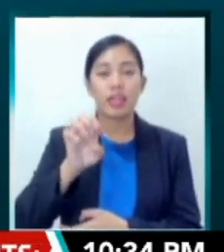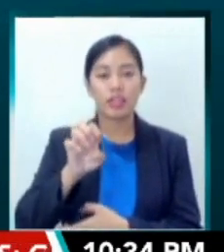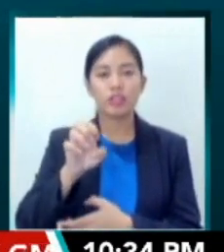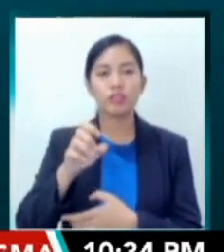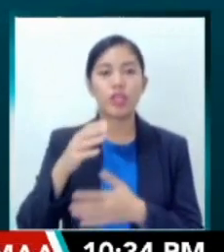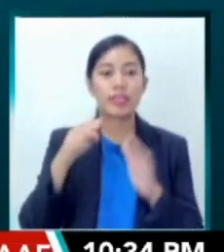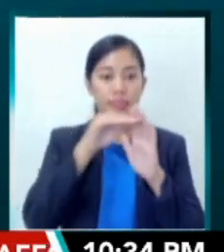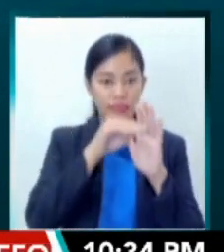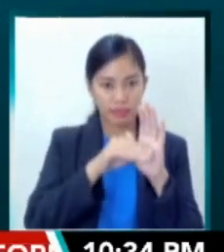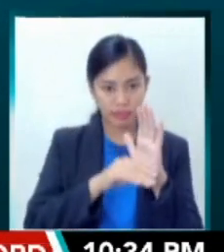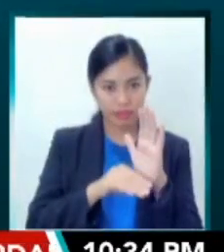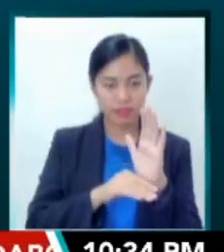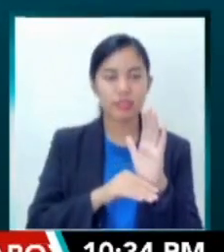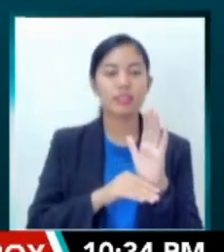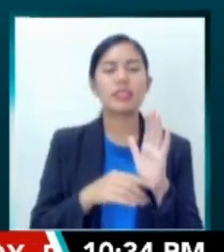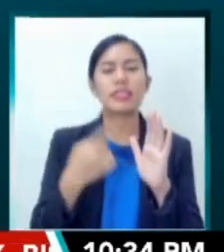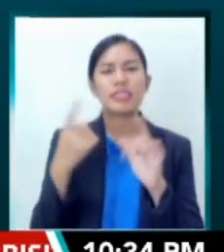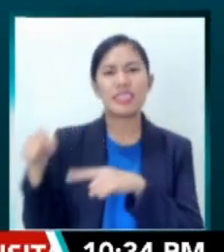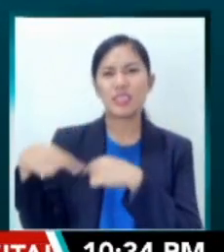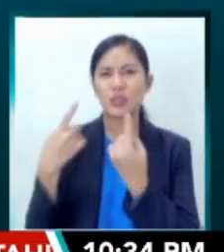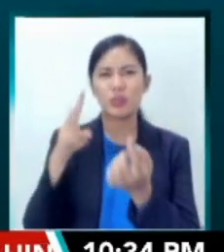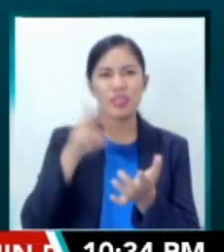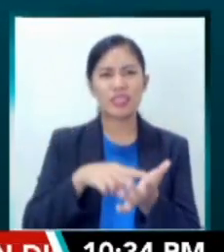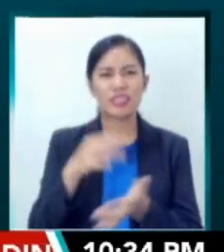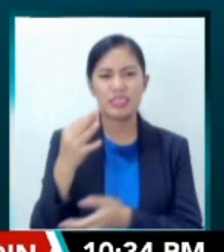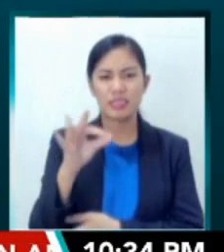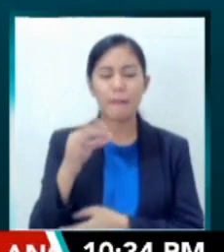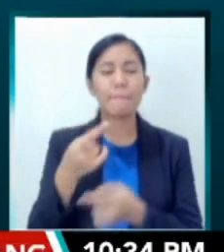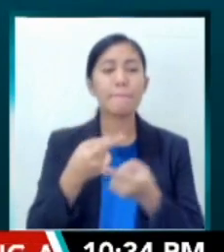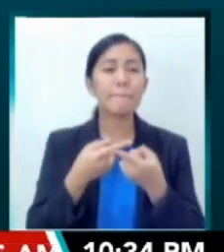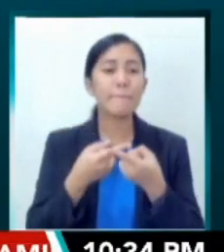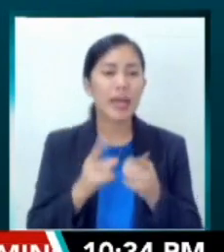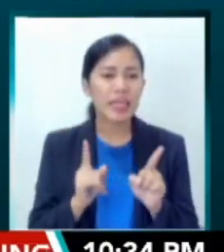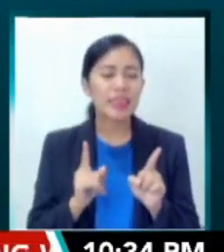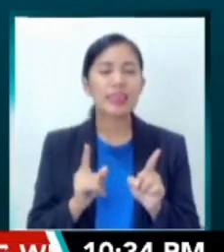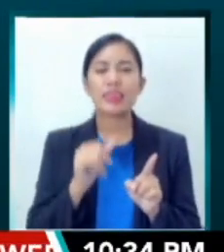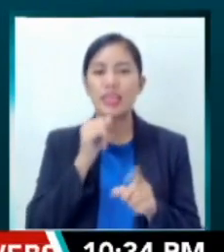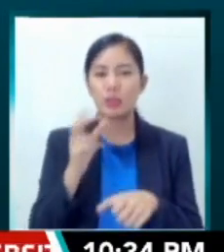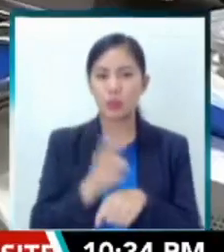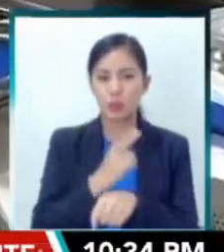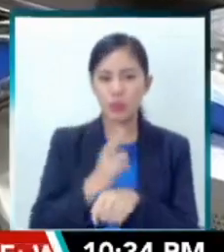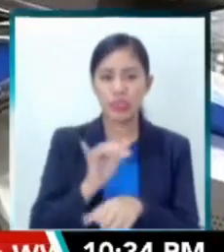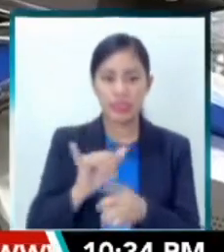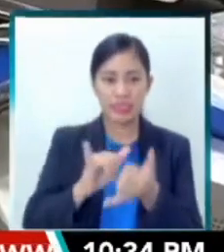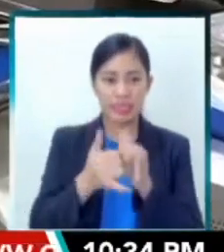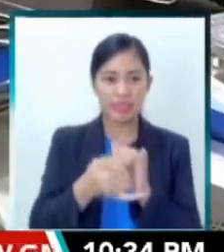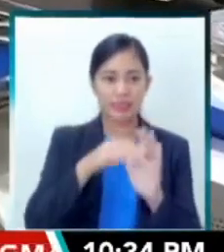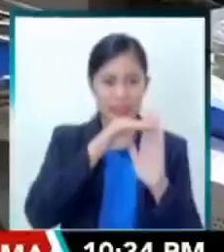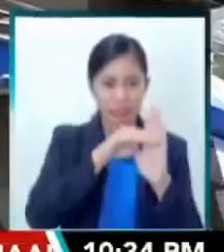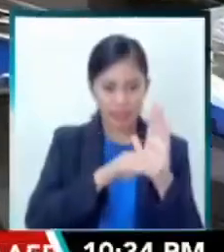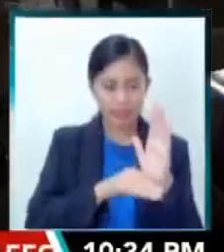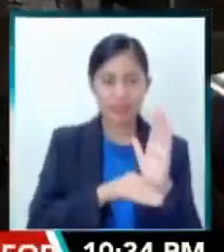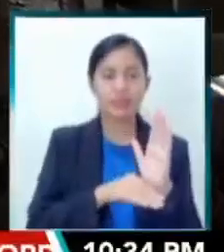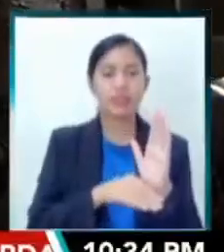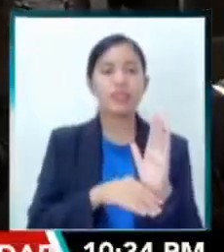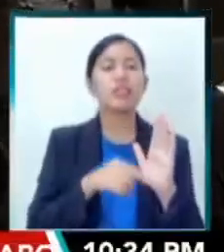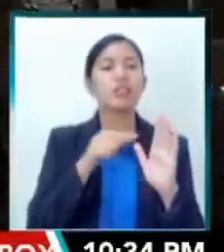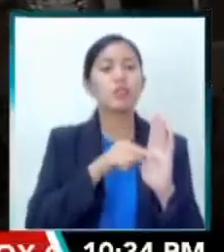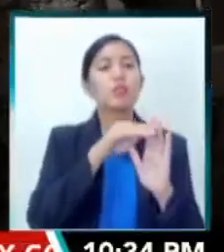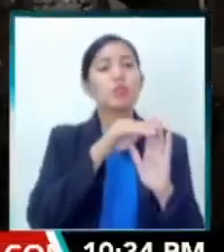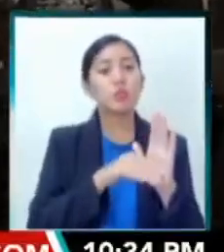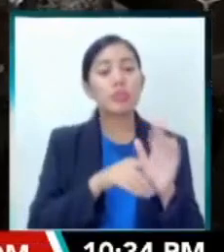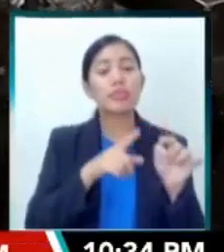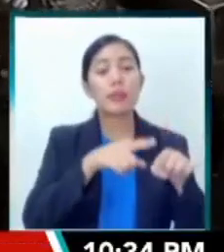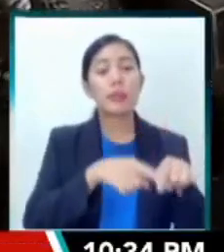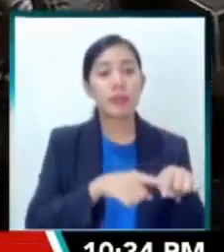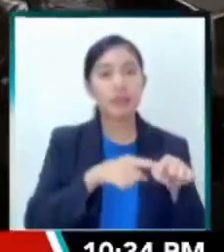2019, pero hindi ito ginagamit. Nakasaad dito na ang basihan ng fair adjustment ay fuel cost at total